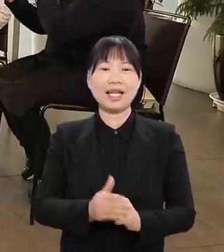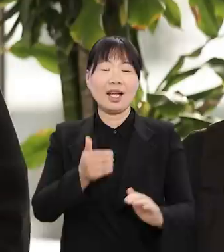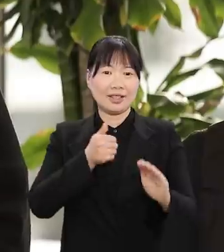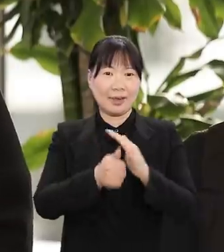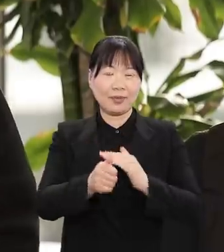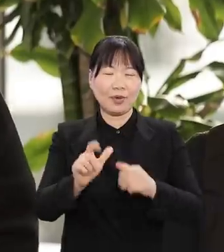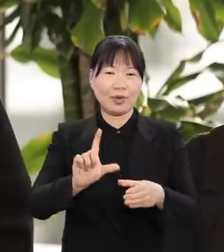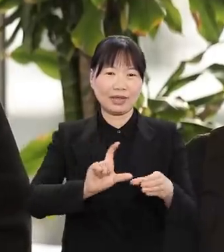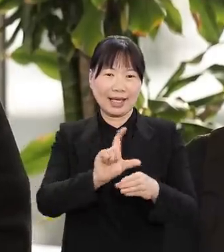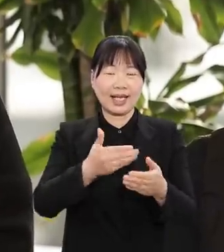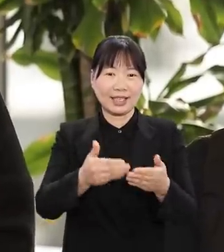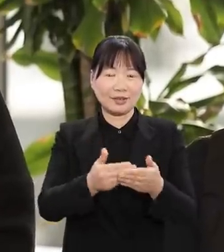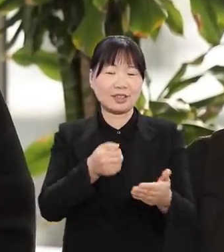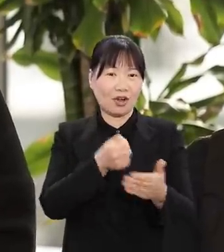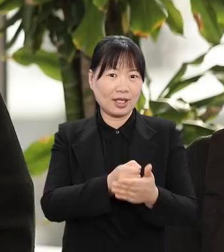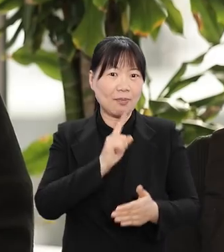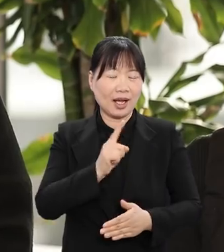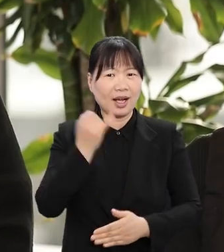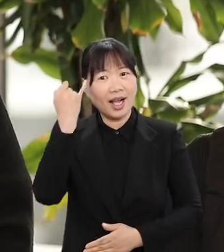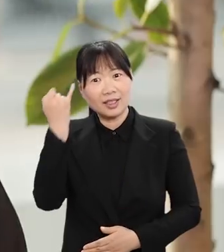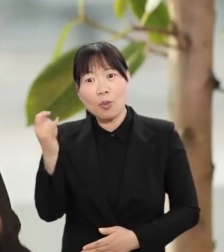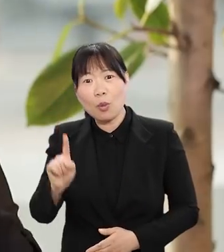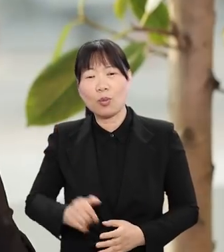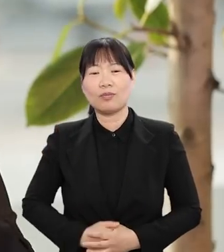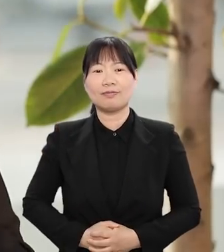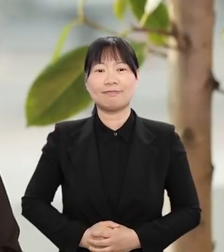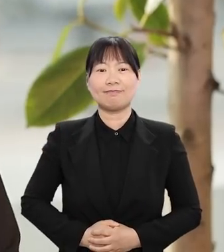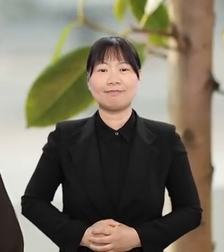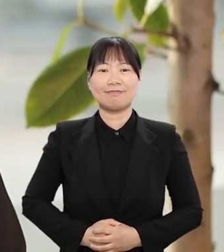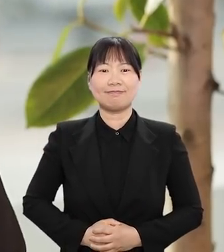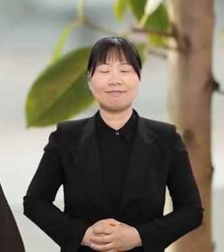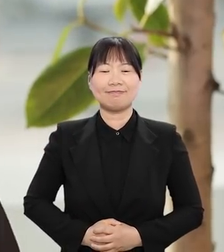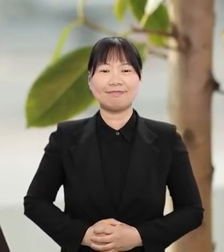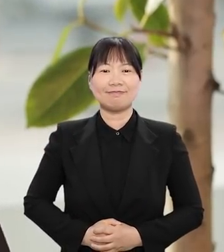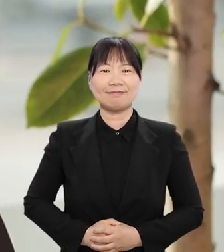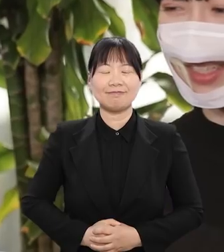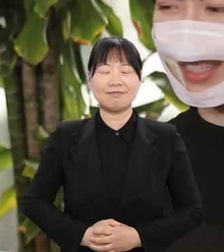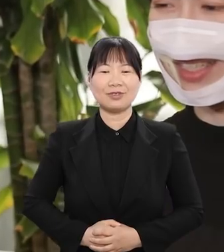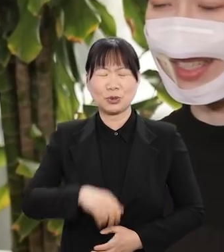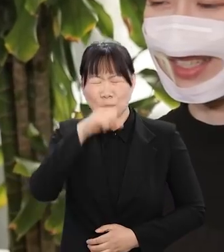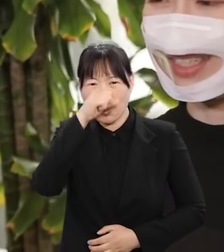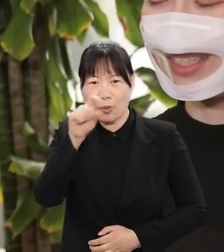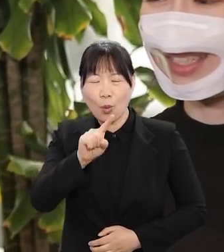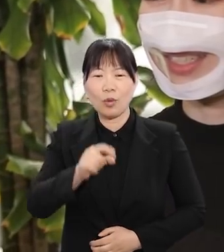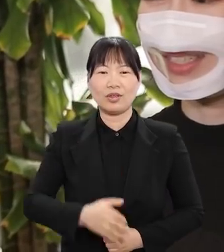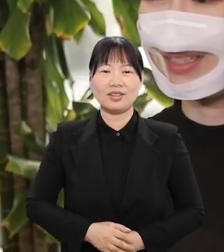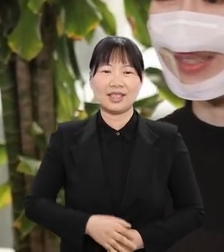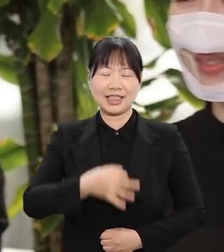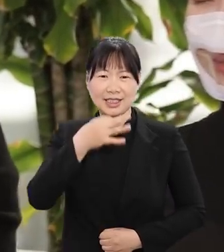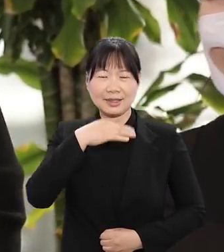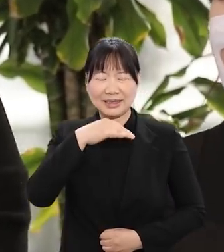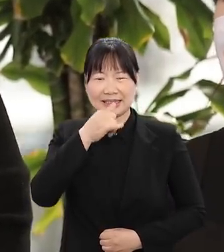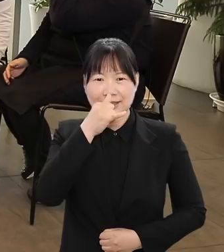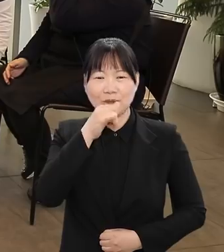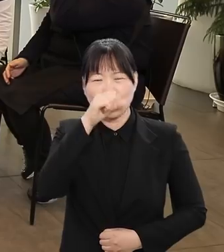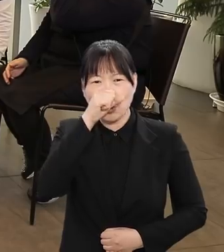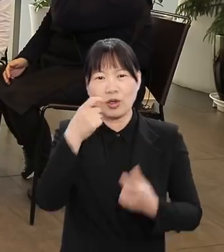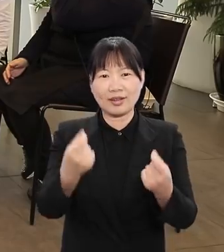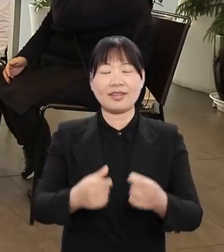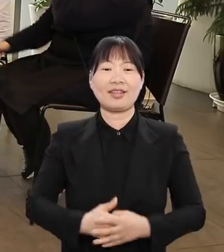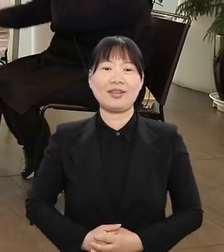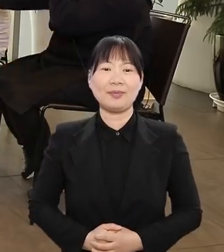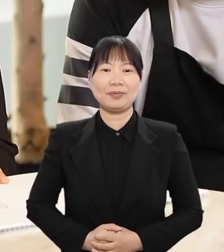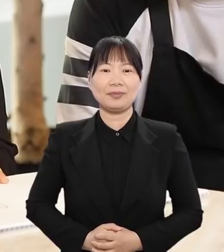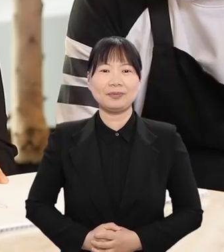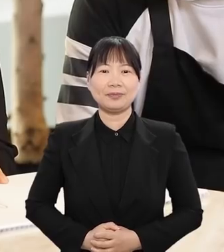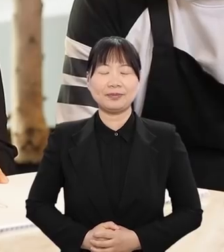합시다. 어떤 거 머릿속에 생각나는 게 있으세요 혹시? 고민하는 중이라고. 어떤 게 좋을까? 좀 약간 의미가 있으면 좋을 것 같아요. 카페